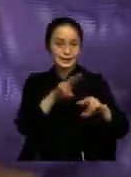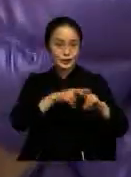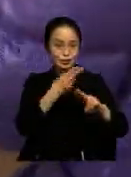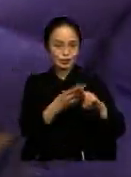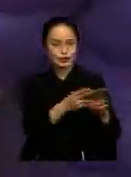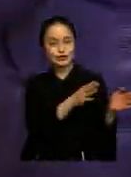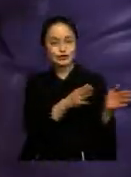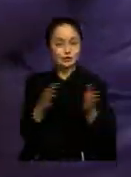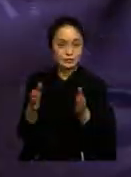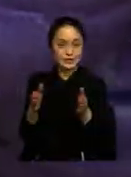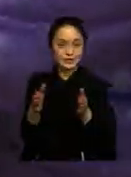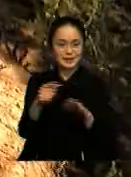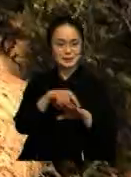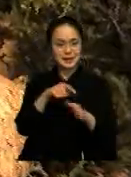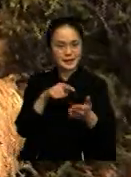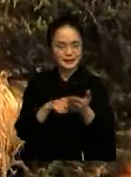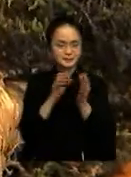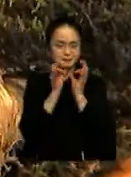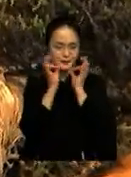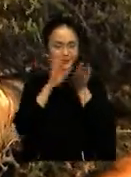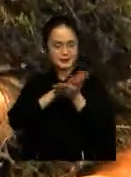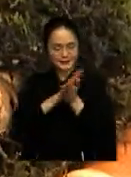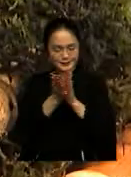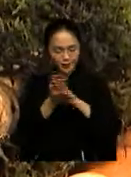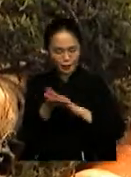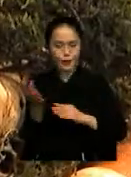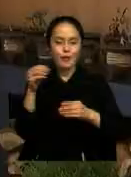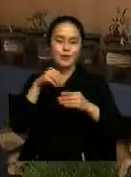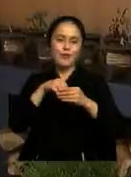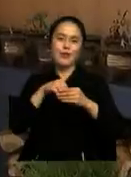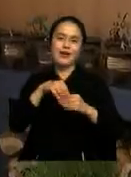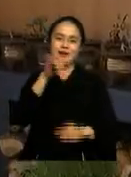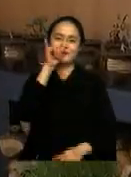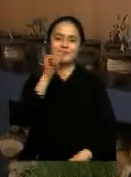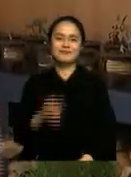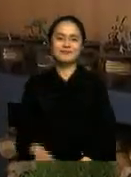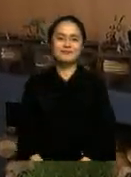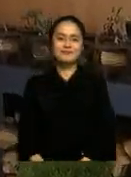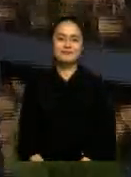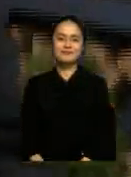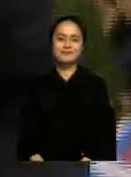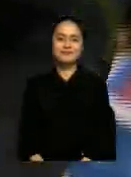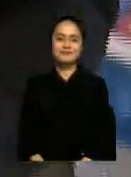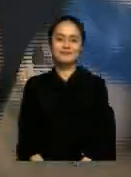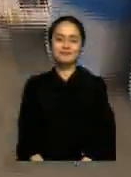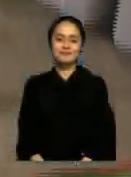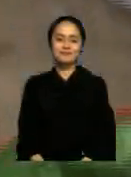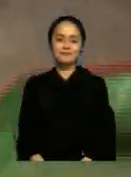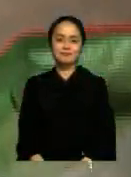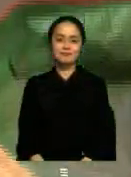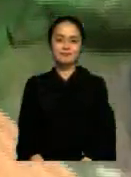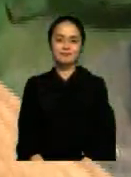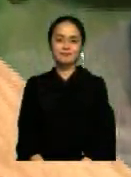상자에는 농부의 땀과 정성이 담겨 있습니다. 딜라이브 서울 경기 케이블 TV 유승환입니다.